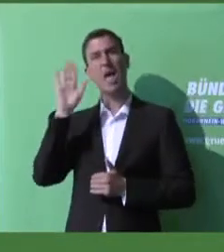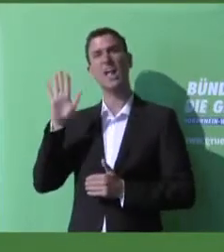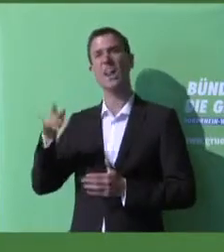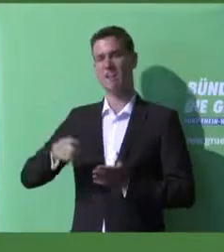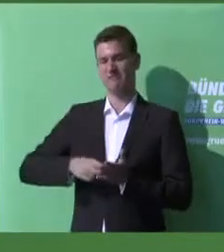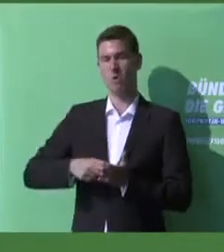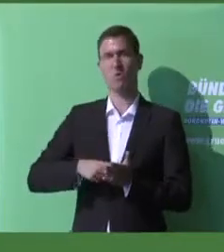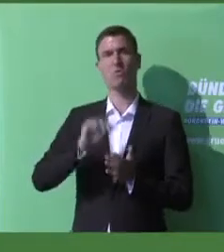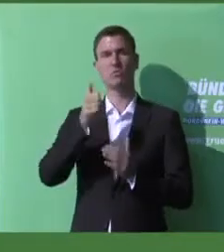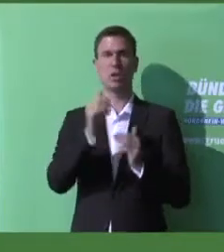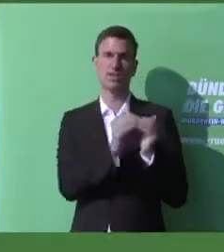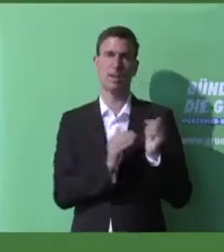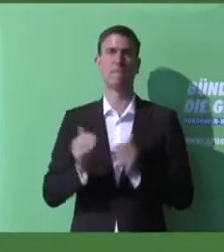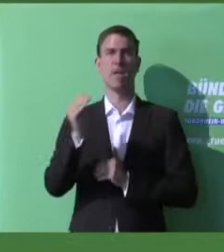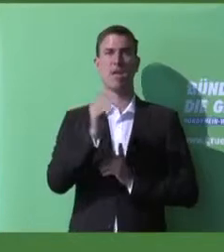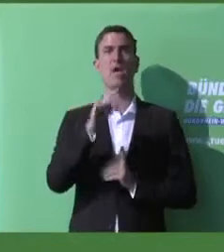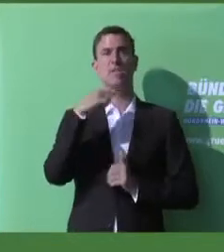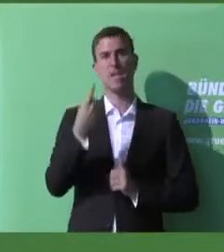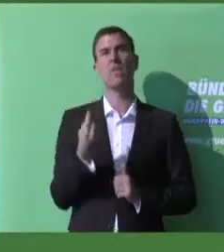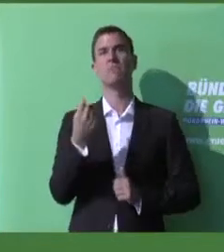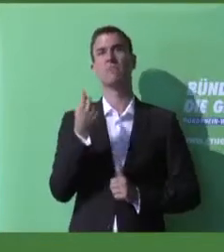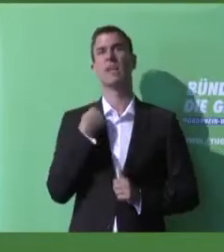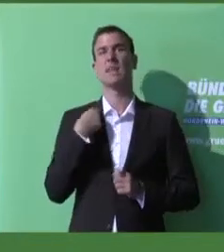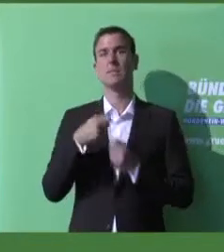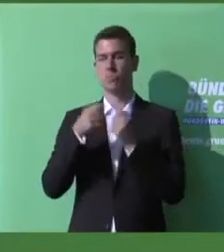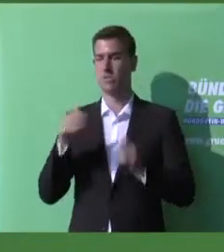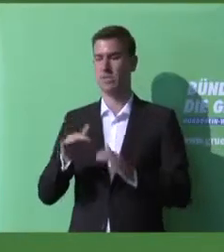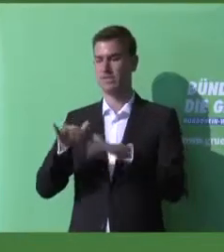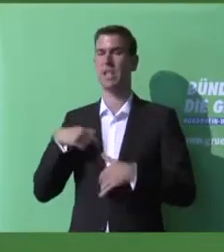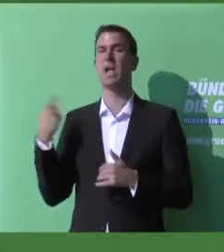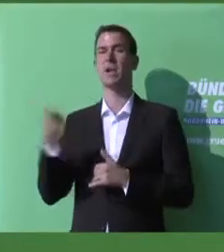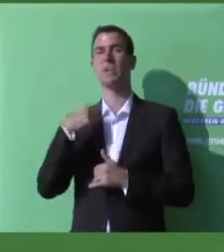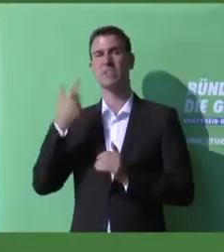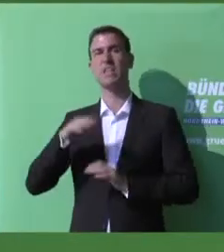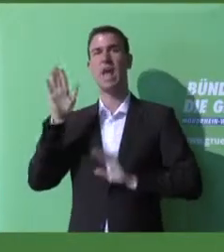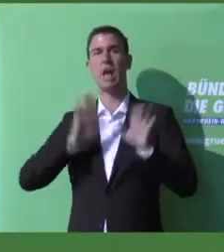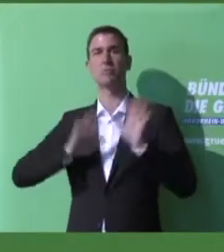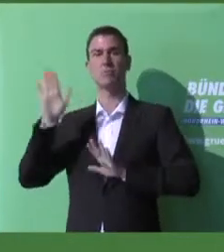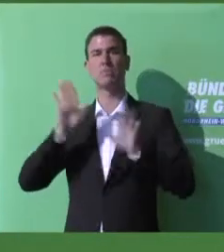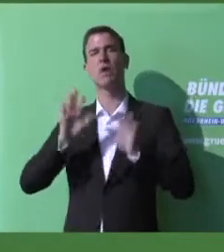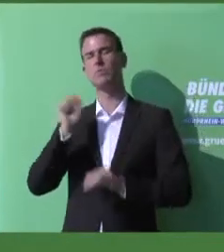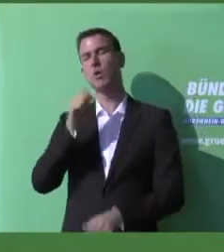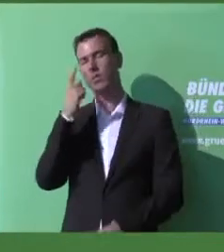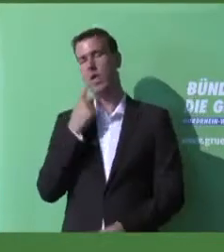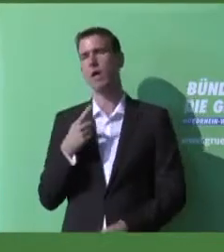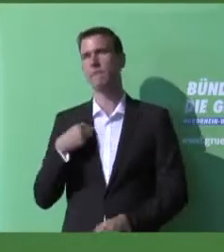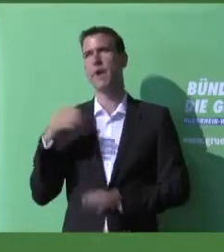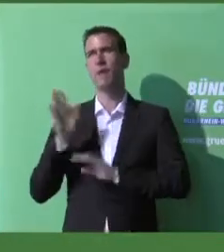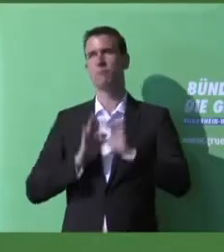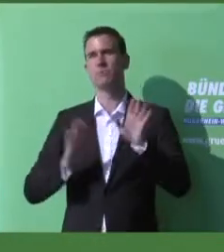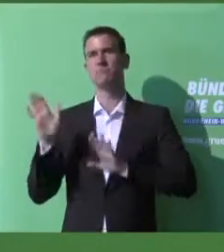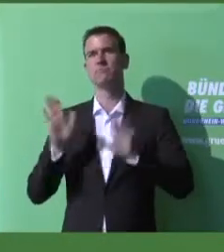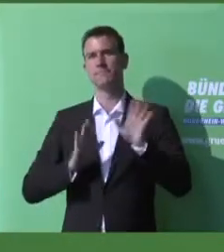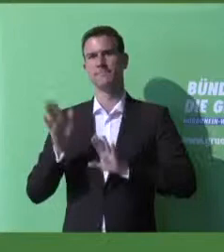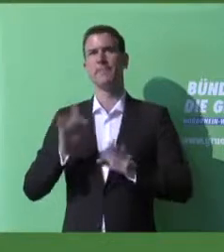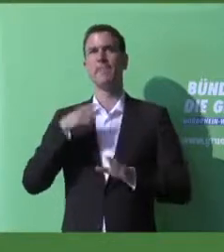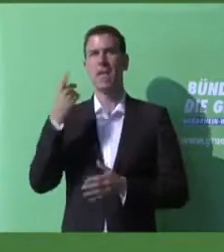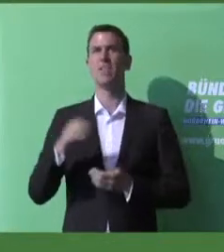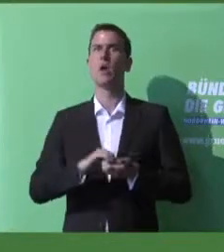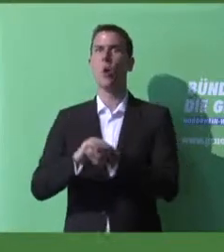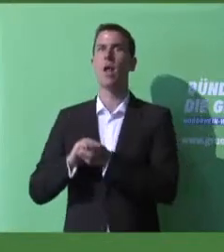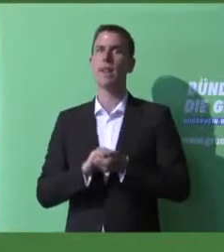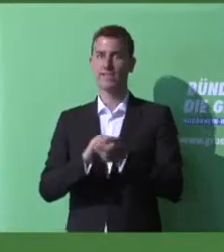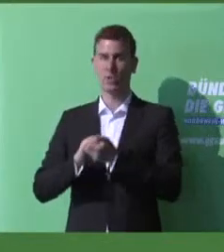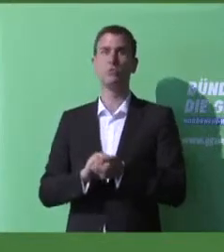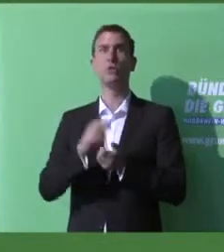Forderung. Gestern haben wir darüber im Bundestag abgestimmt mit namentlicher Abstimmung. Und die Koalition hat die